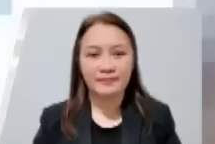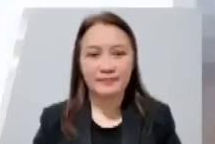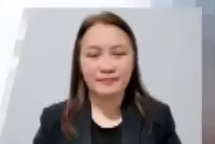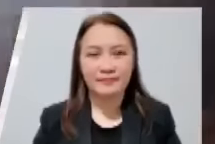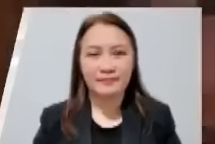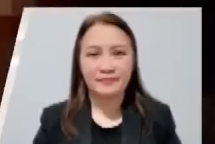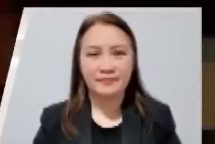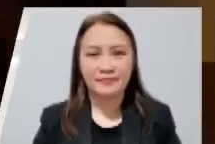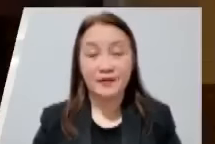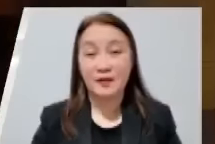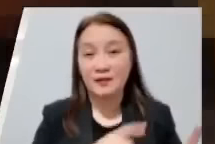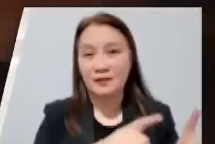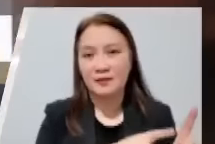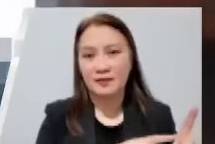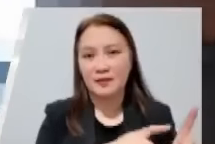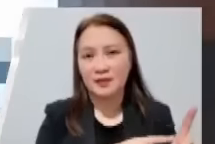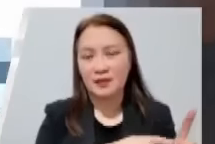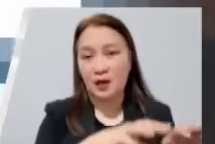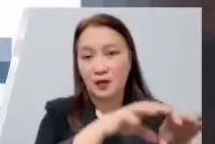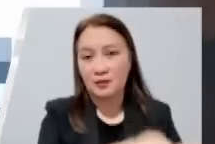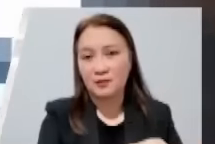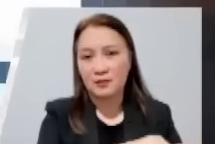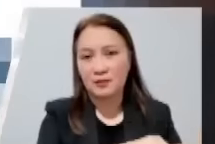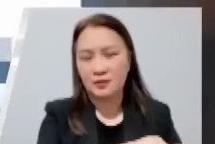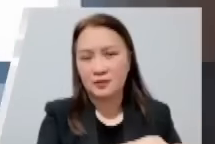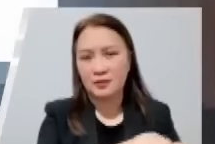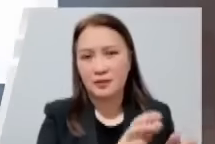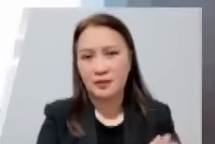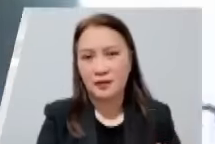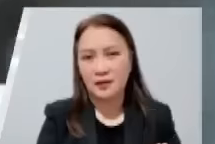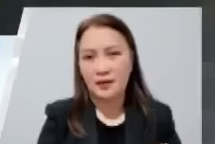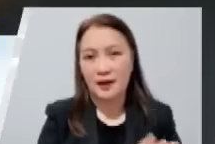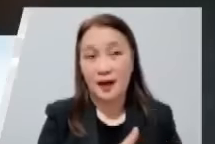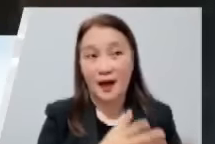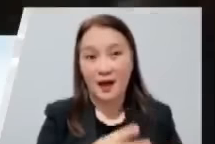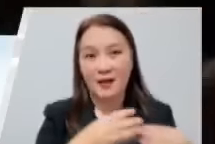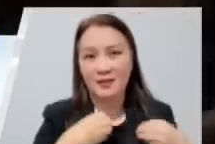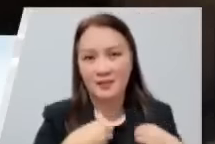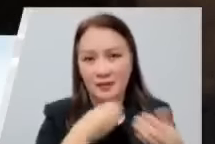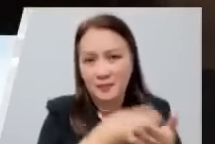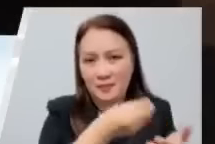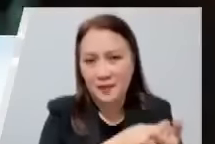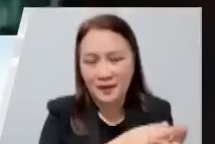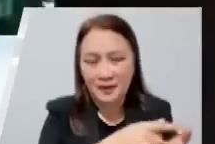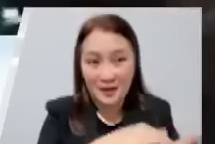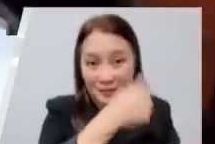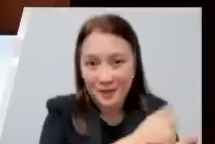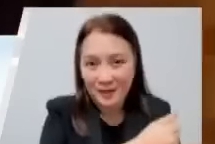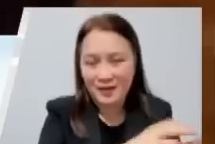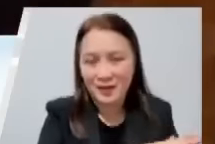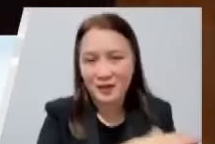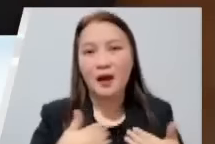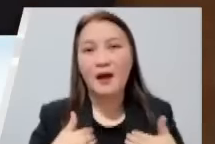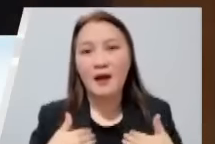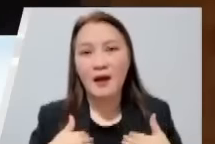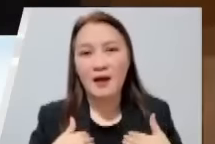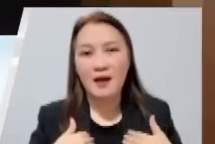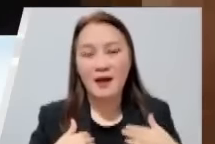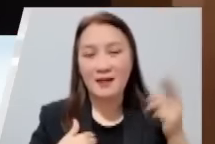ha? Pagkatanggap ng Mark Money, mabilis na inaresto ng PNP CIDG ang radio commentator na si